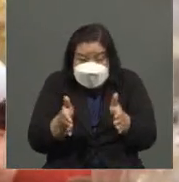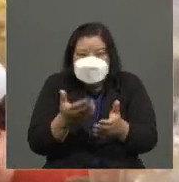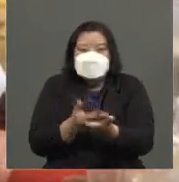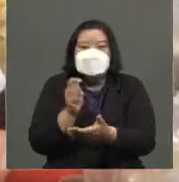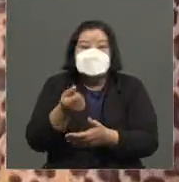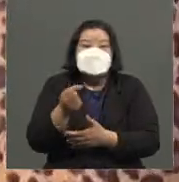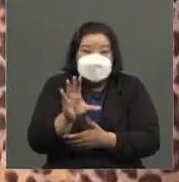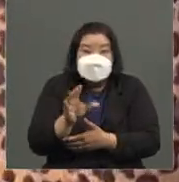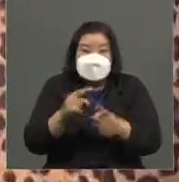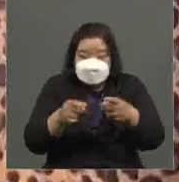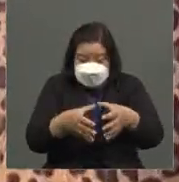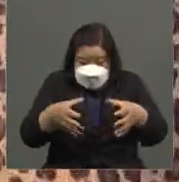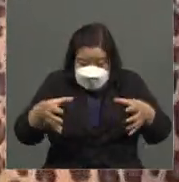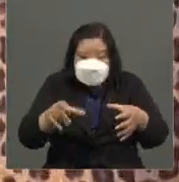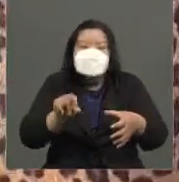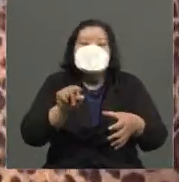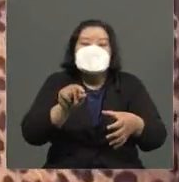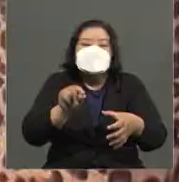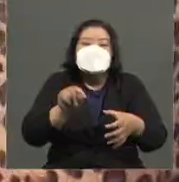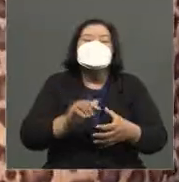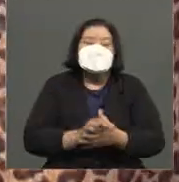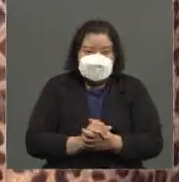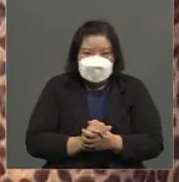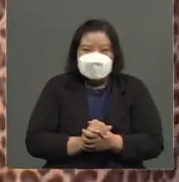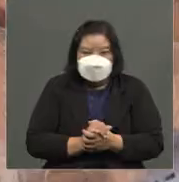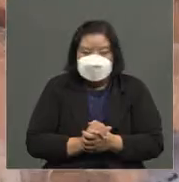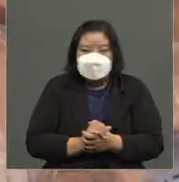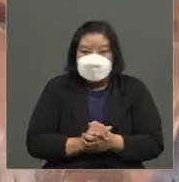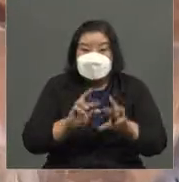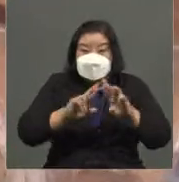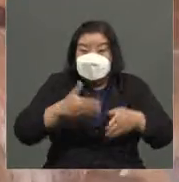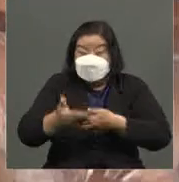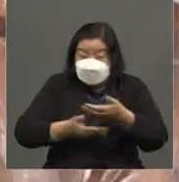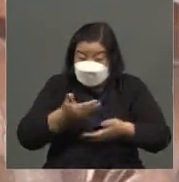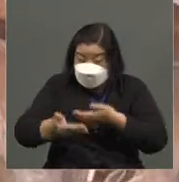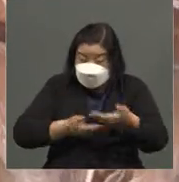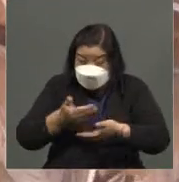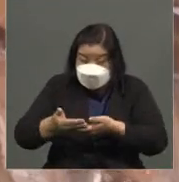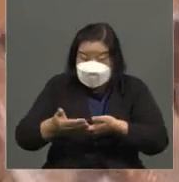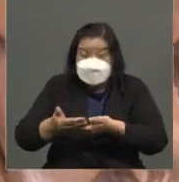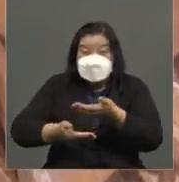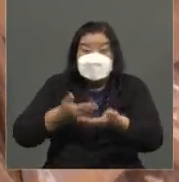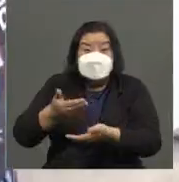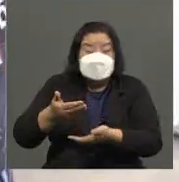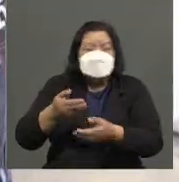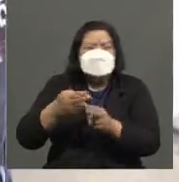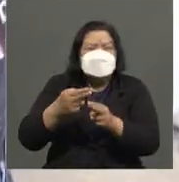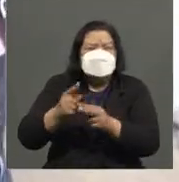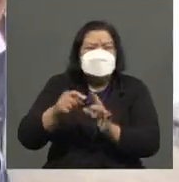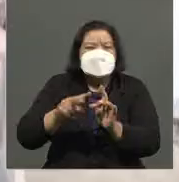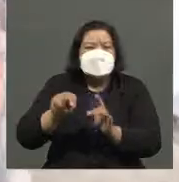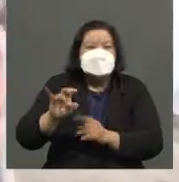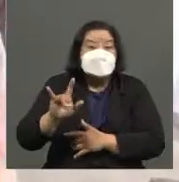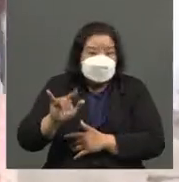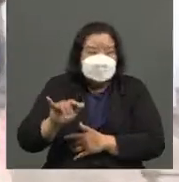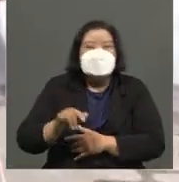ขนาดลูกใหญ่อยู่ที่ 20บาทส่วนร้านค้าในตลาดต้นลำไยครับแหล่งจำหน่ายสินค้าเกี่ยวกับงานเทศกาลประเพณีแล้ว